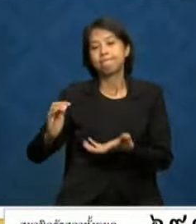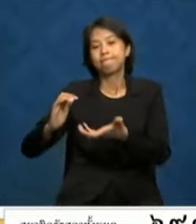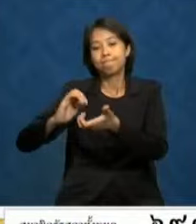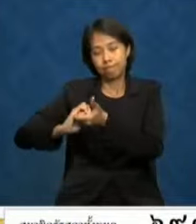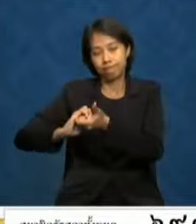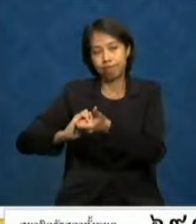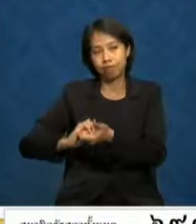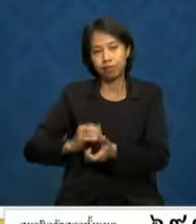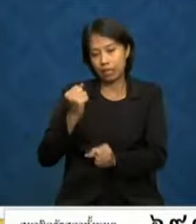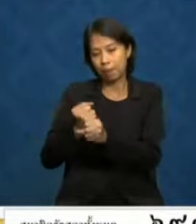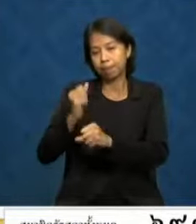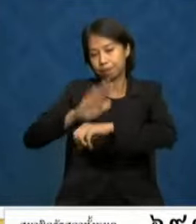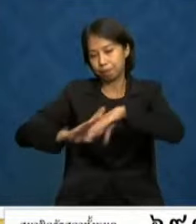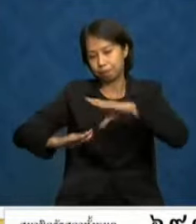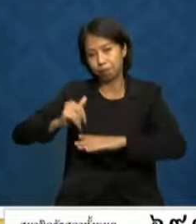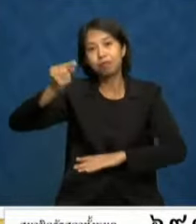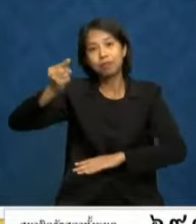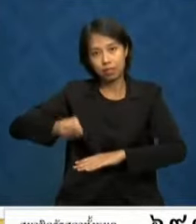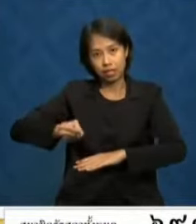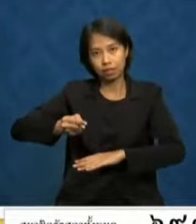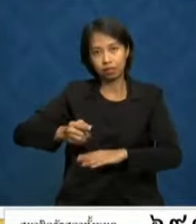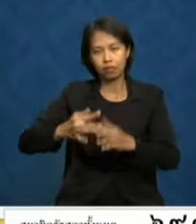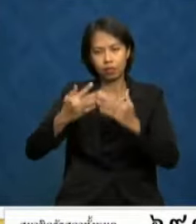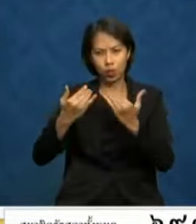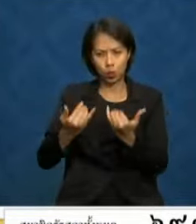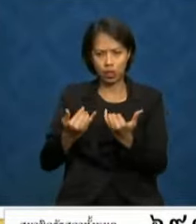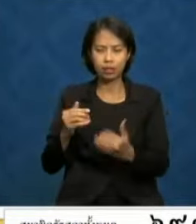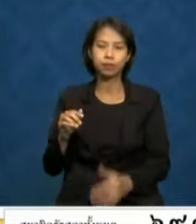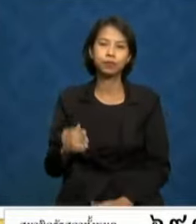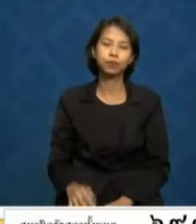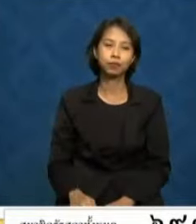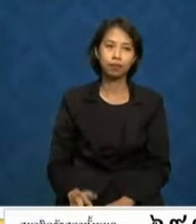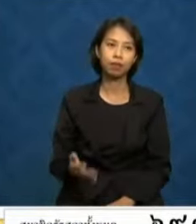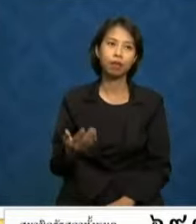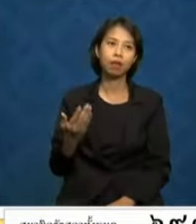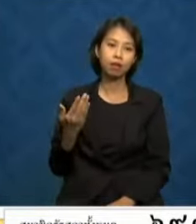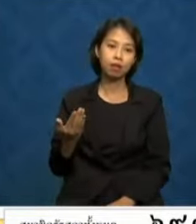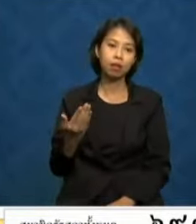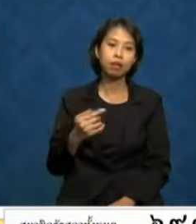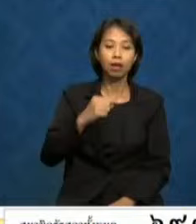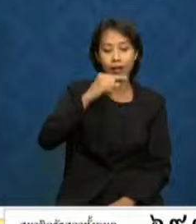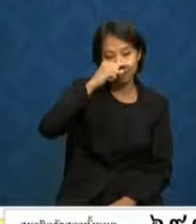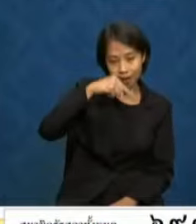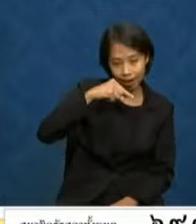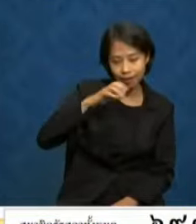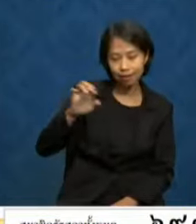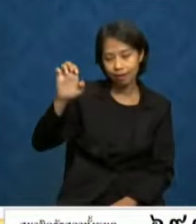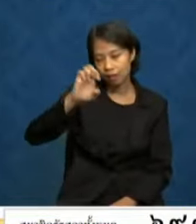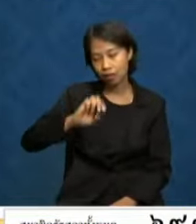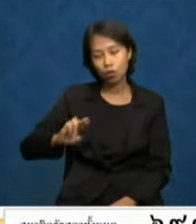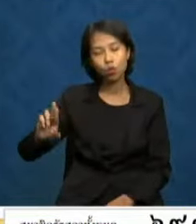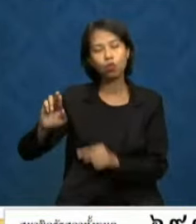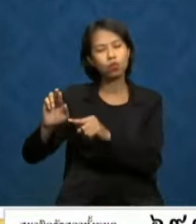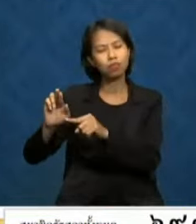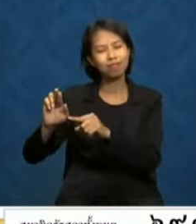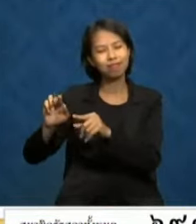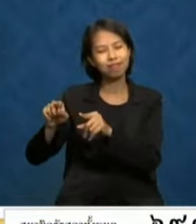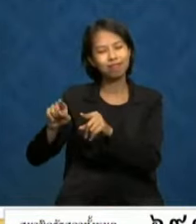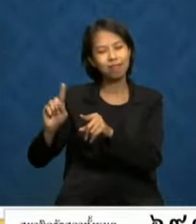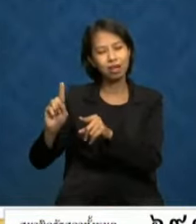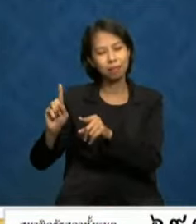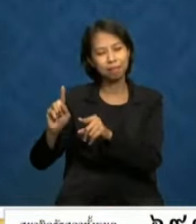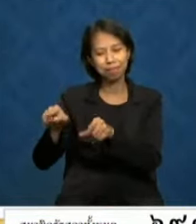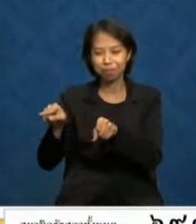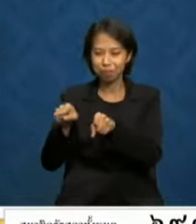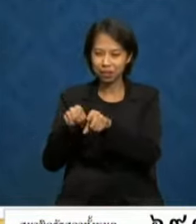ท่านั้นความสัมพันธ์กับ EU อย่างที่หลายท่านพูดไปครับความสัมพันธ์กับ EU เป็นความสัมพันธ์ที่พิ